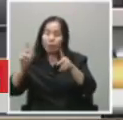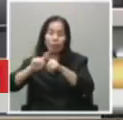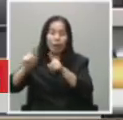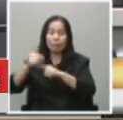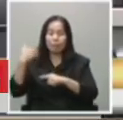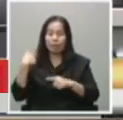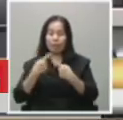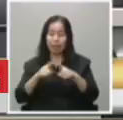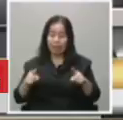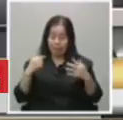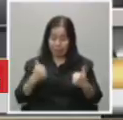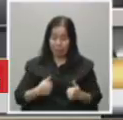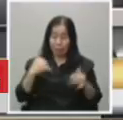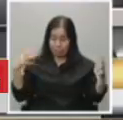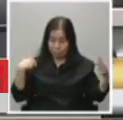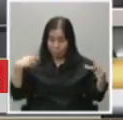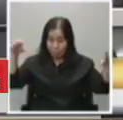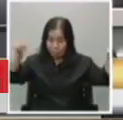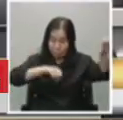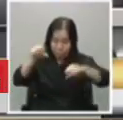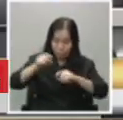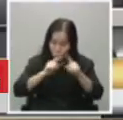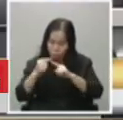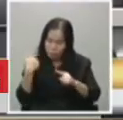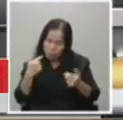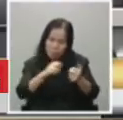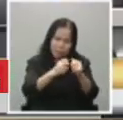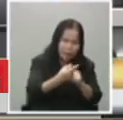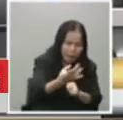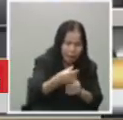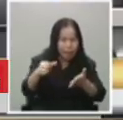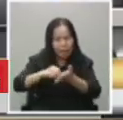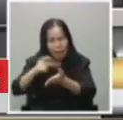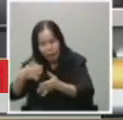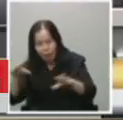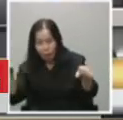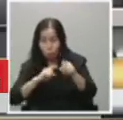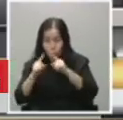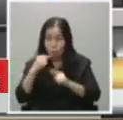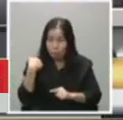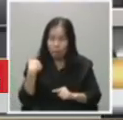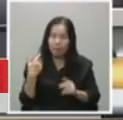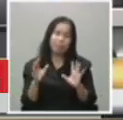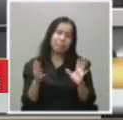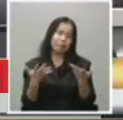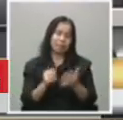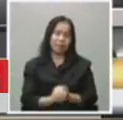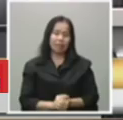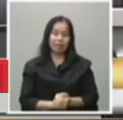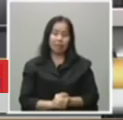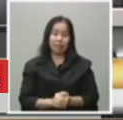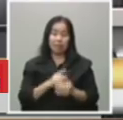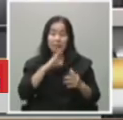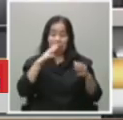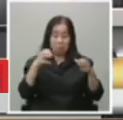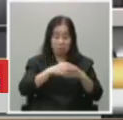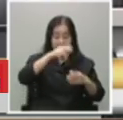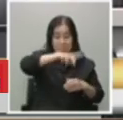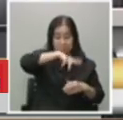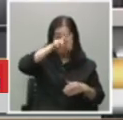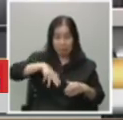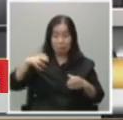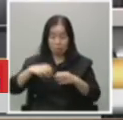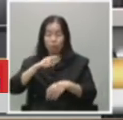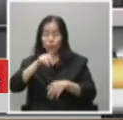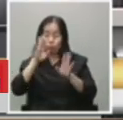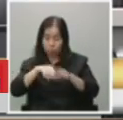ครับผู้นำประเทศเคยไปจับเข่าคุยกันไหมครับเฮ้ยท่านติดขัดอะไรแก้ไขแบบไหนอย่างไร ถ้าเป็นพรรคเพื่อไทยเป็นพรรคร่วมฝ่ายค้านหลายพรรคก็จะใช้วิธี